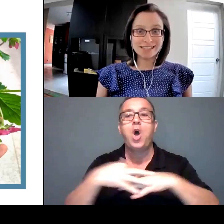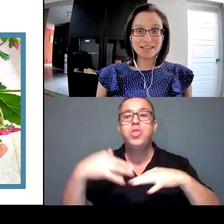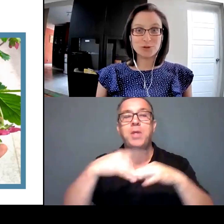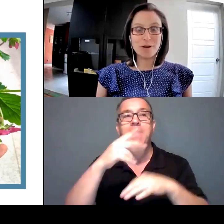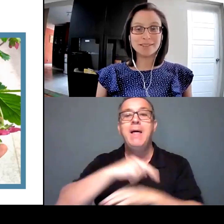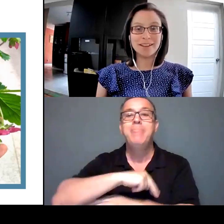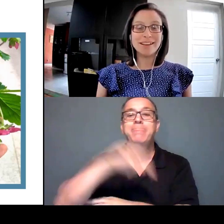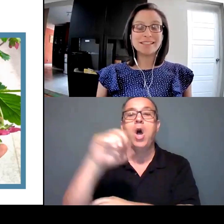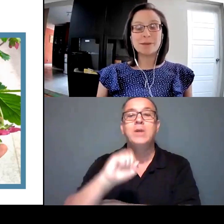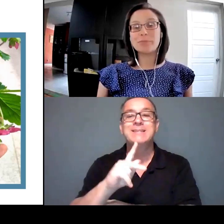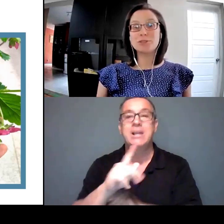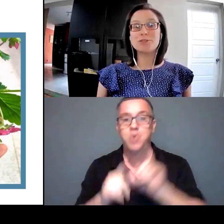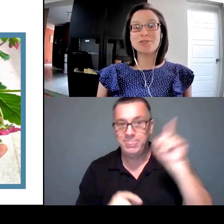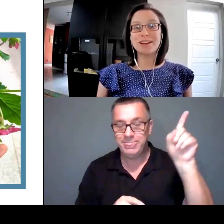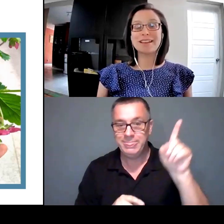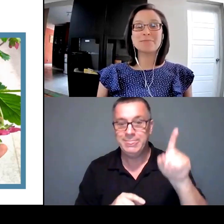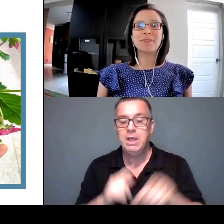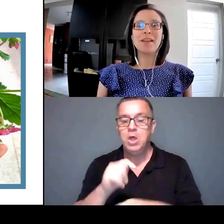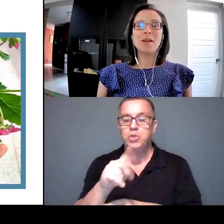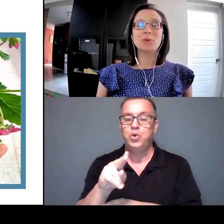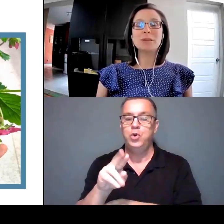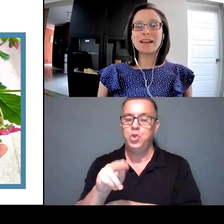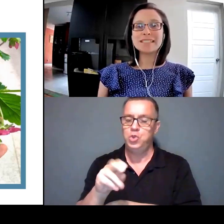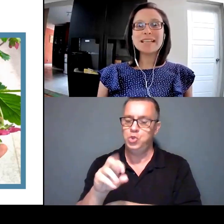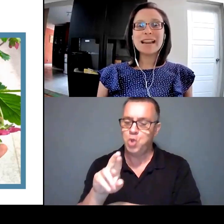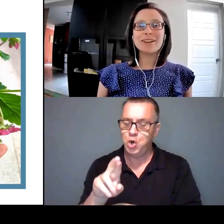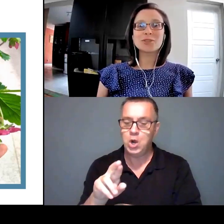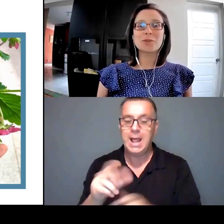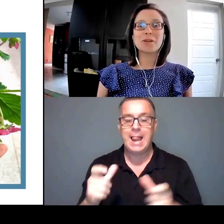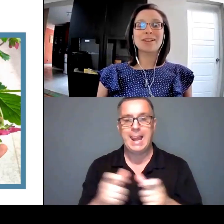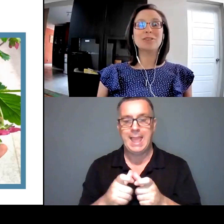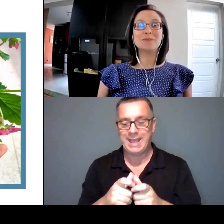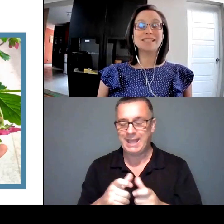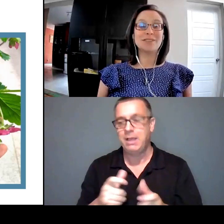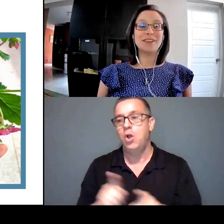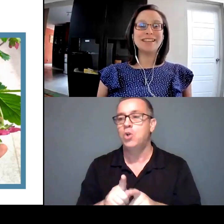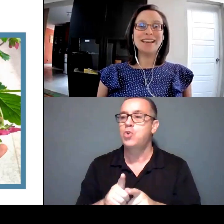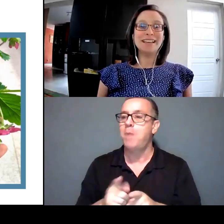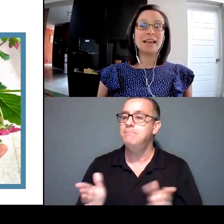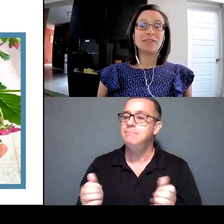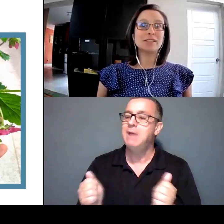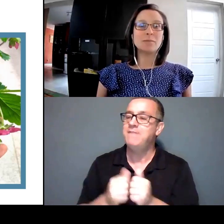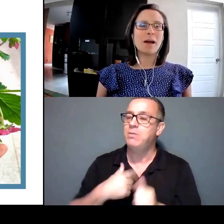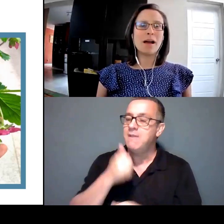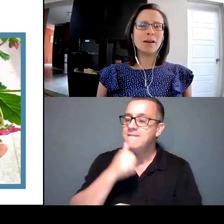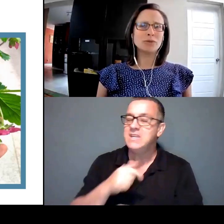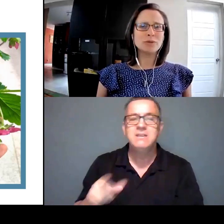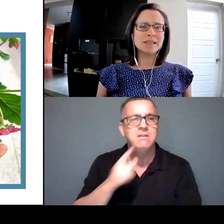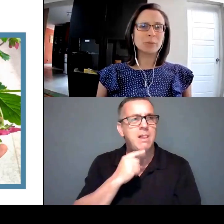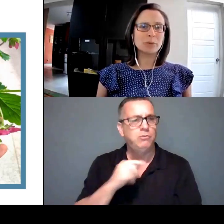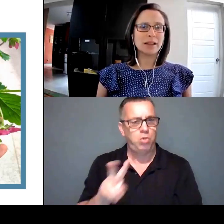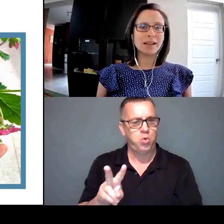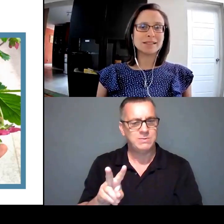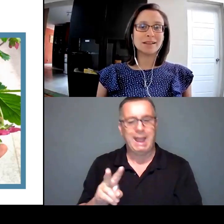de la Saskatchewan qui s'appelle Turner Lake. Puis on est parti à l'aventure avec notre petite fille qui avait seulement